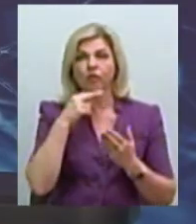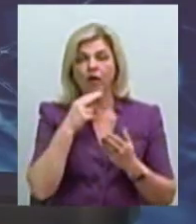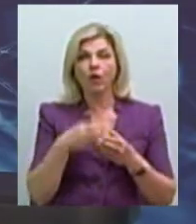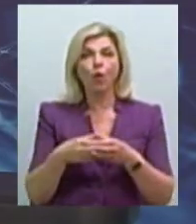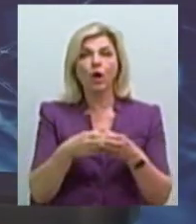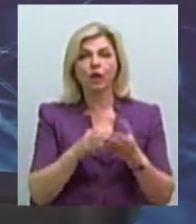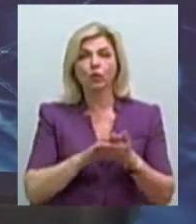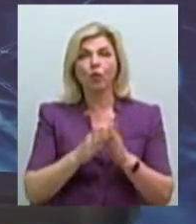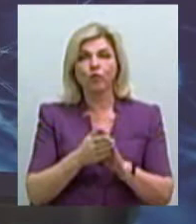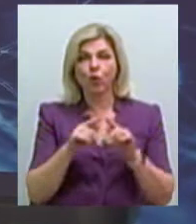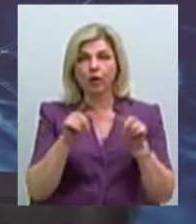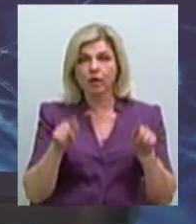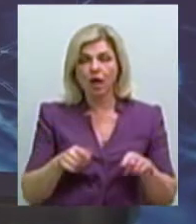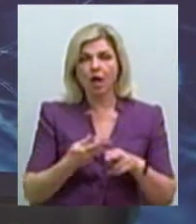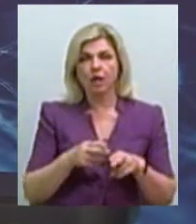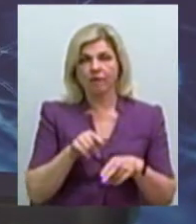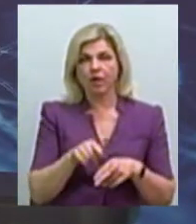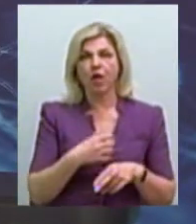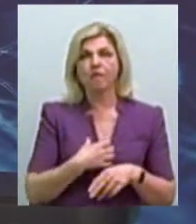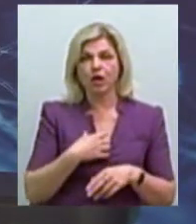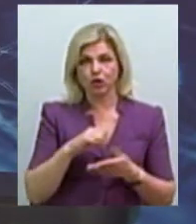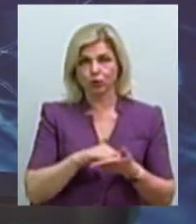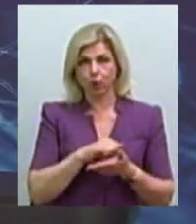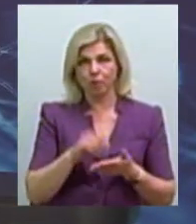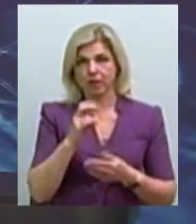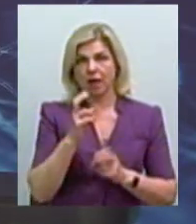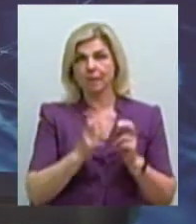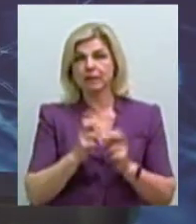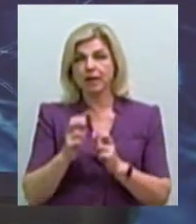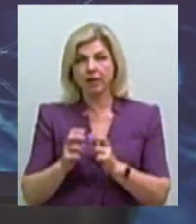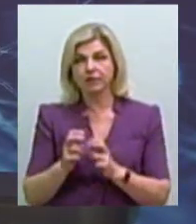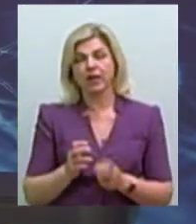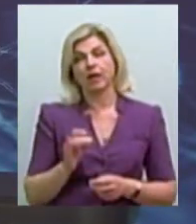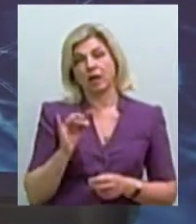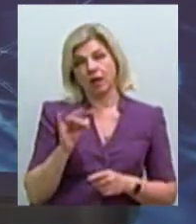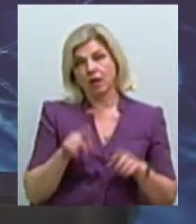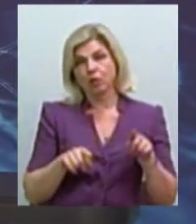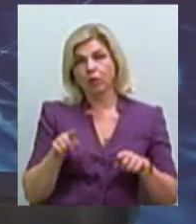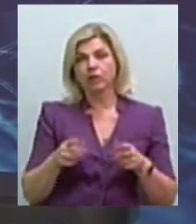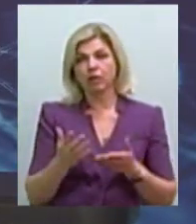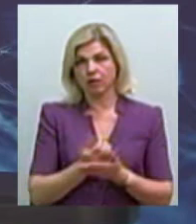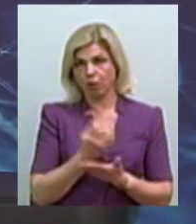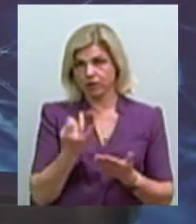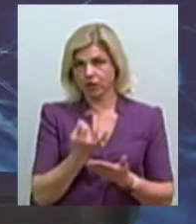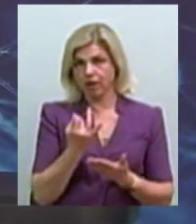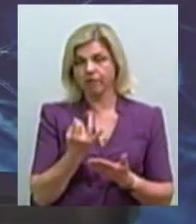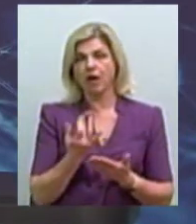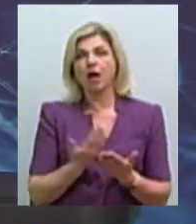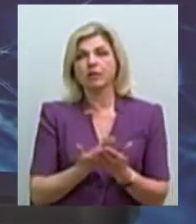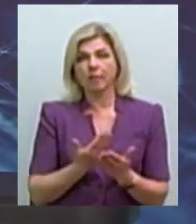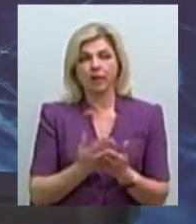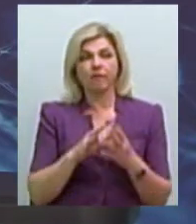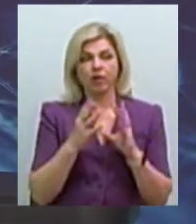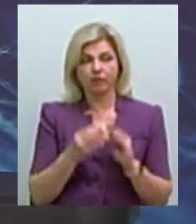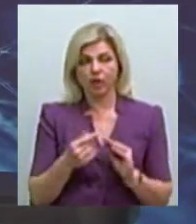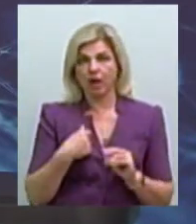колективний договір, який є основним документом на підприємстві. І інколи знаходять дуже цікаві речі. Взагалі-то я